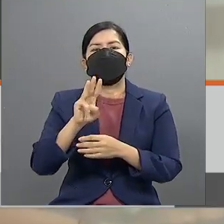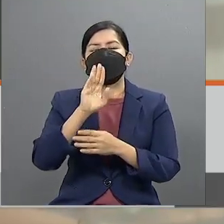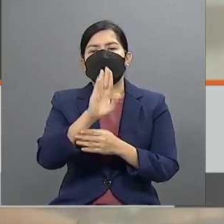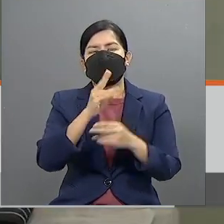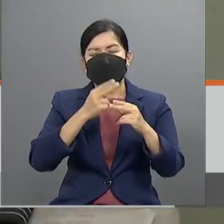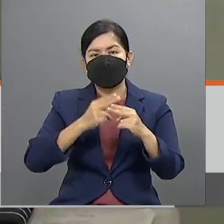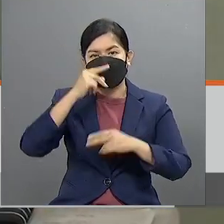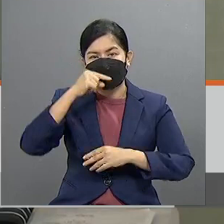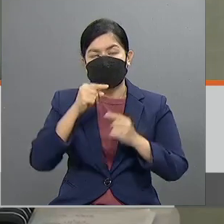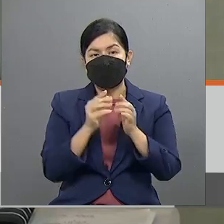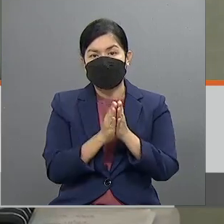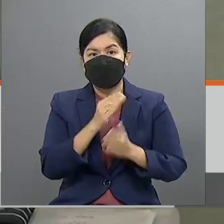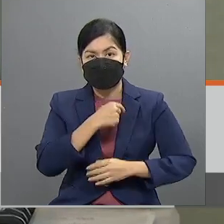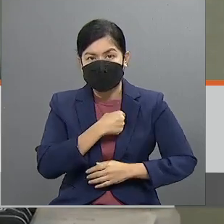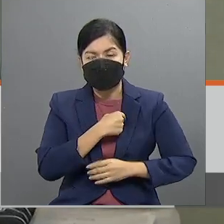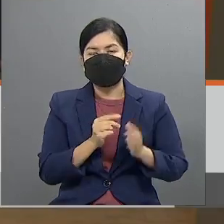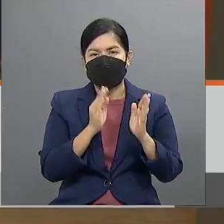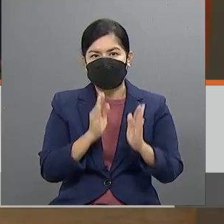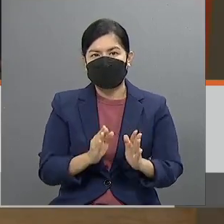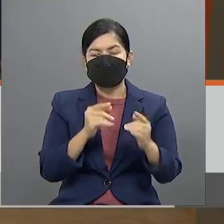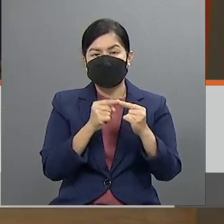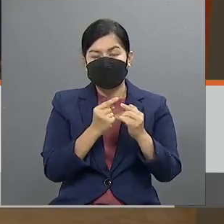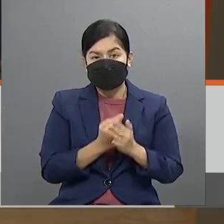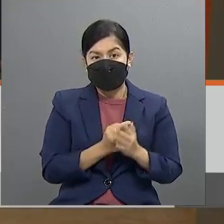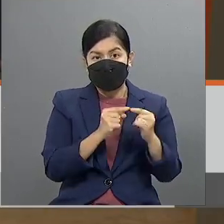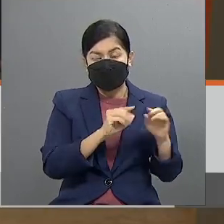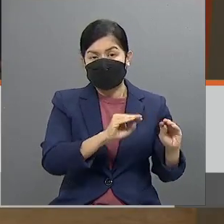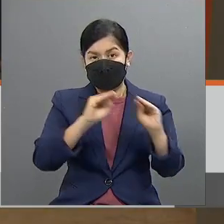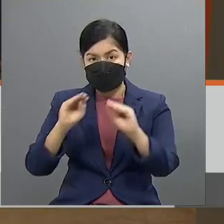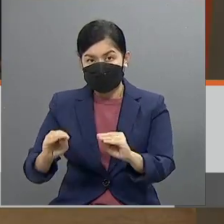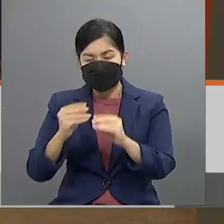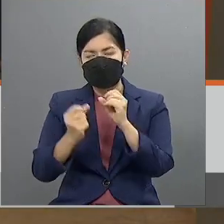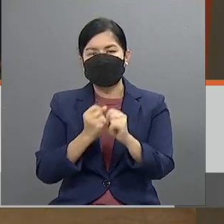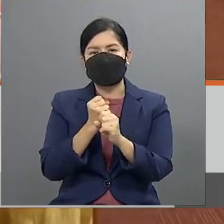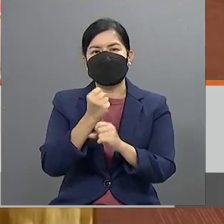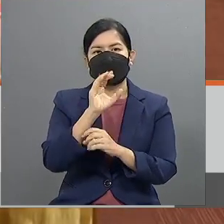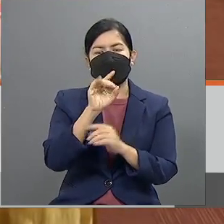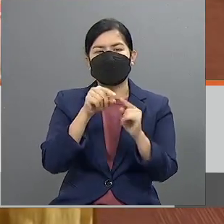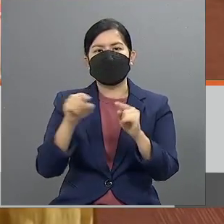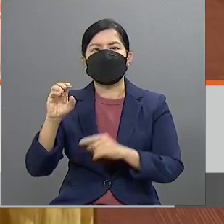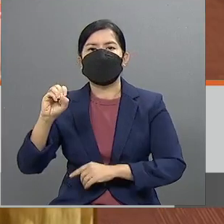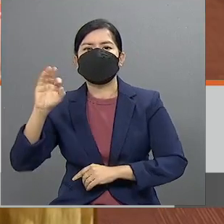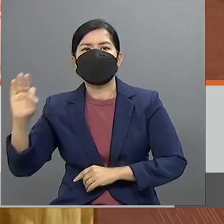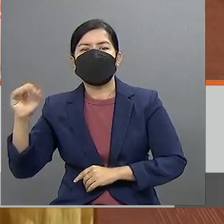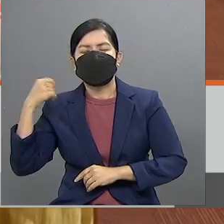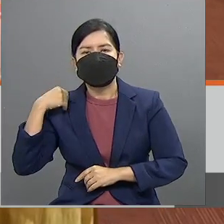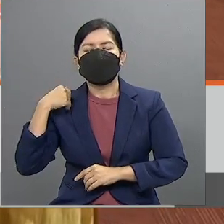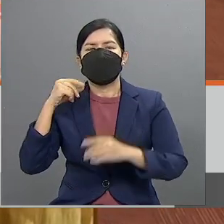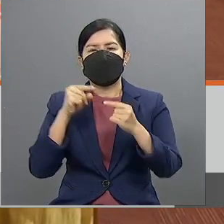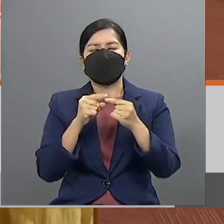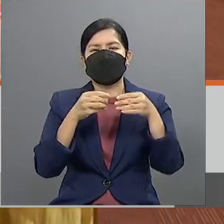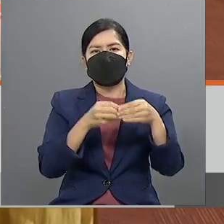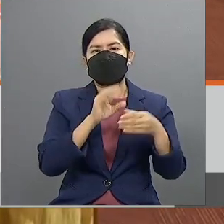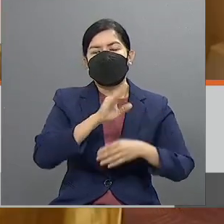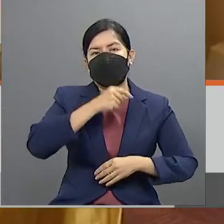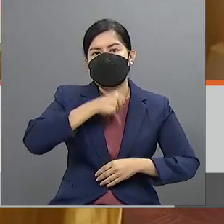ผู้ที่ถูกเลื่อนคิวอายุ 18-59 ปีมาฉีดวัคซีนพร้อมกับผู้สูงอายุ60ปีขึ้นไปภายในวันนี้ด้วย